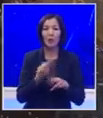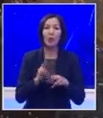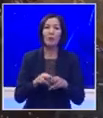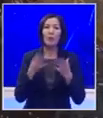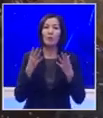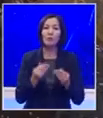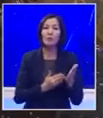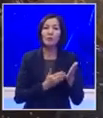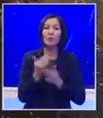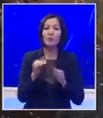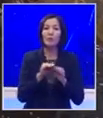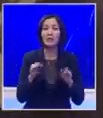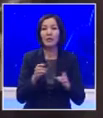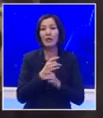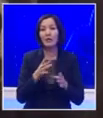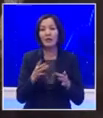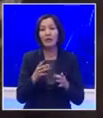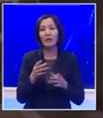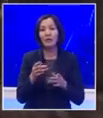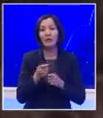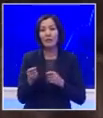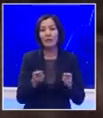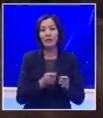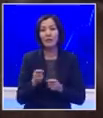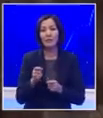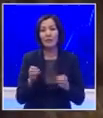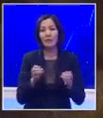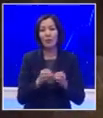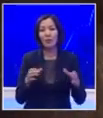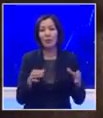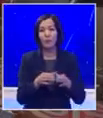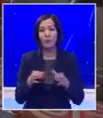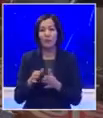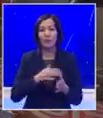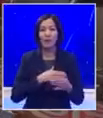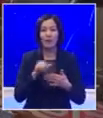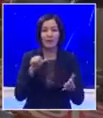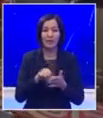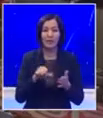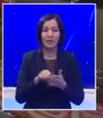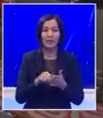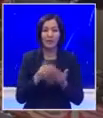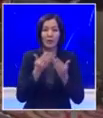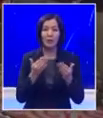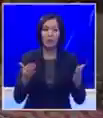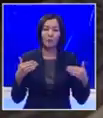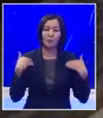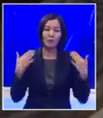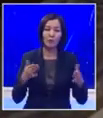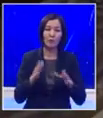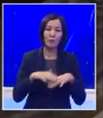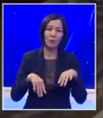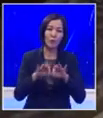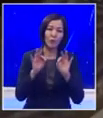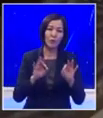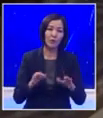жоғары деңгейде атап өтілуіне мәдениет басқармасына қарасты 10 шақты мекеме атсалысты. Келушілерге көрме ұсынылып, қазақтың қолөнер